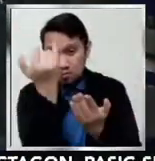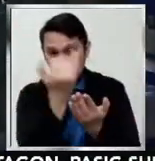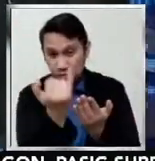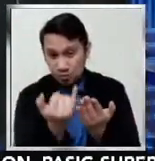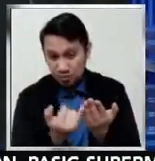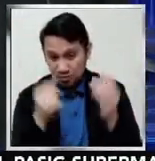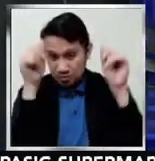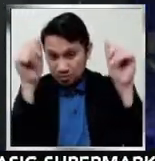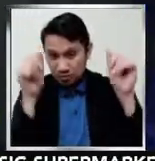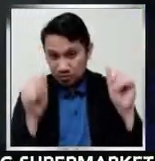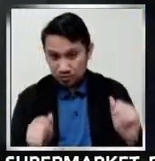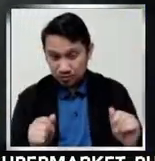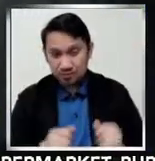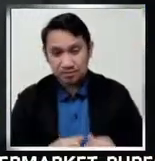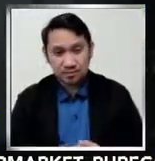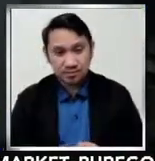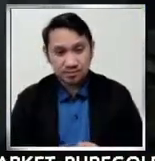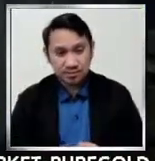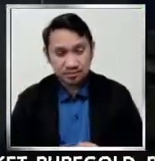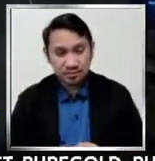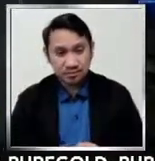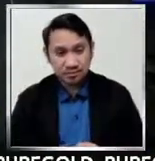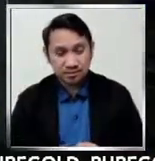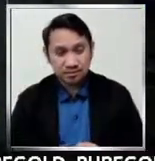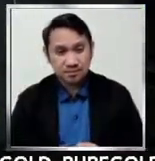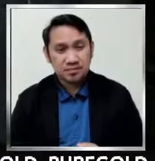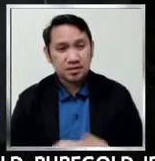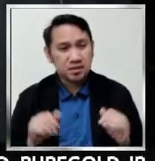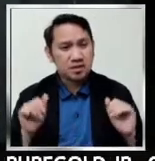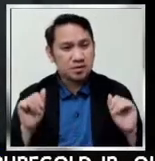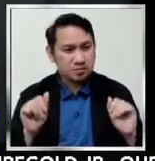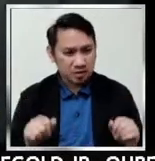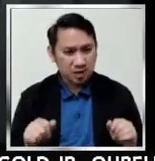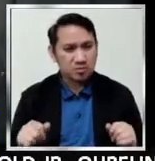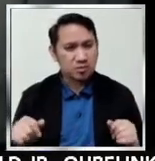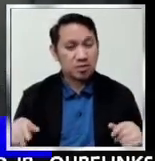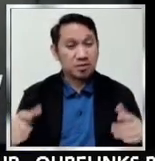tayo ng panel, tayo yung titignan at papanoorin.